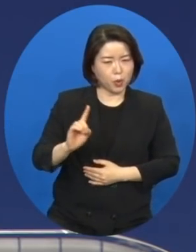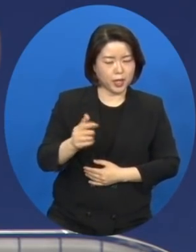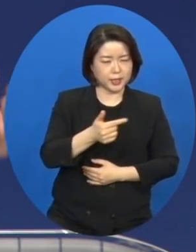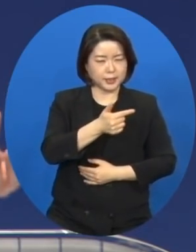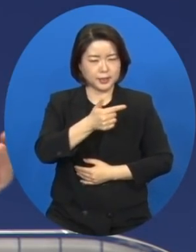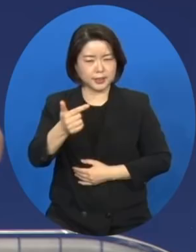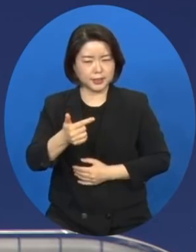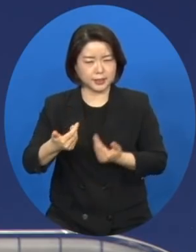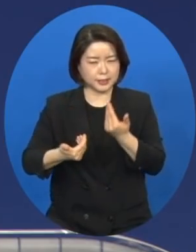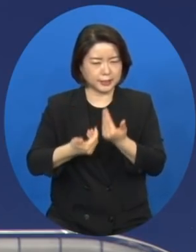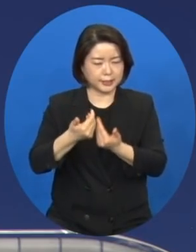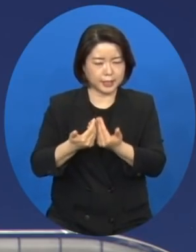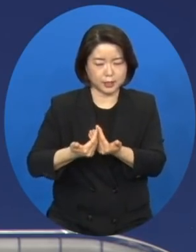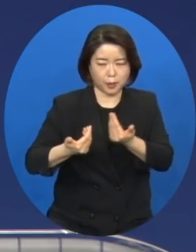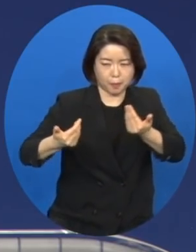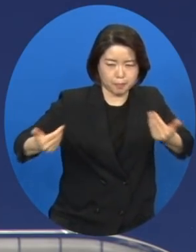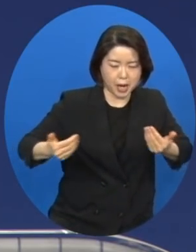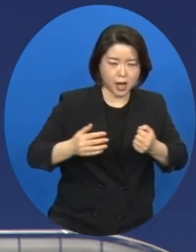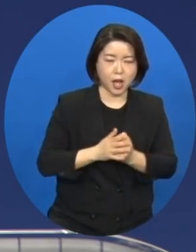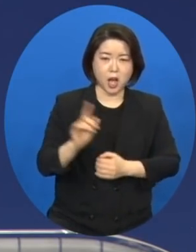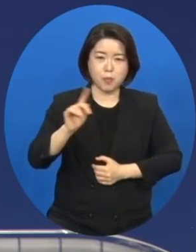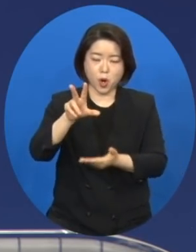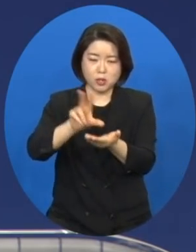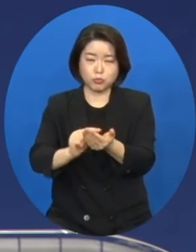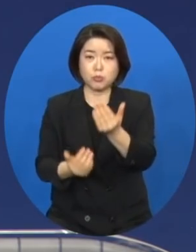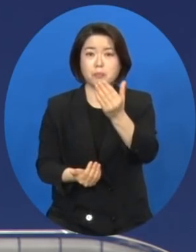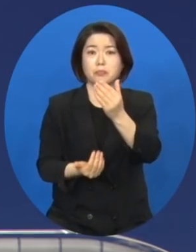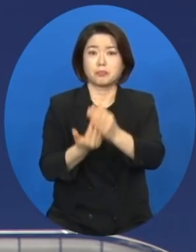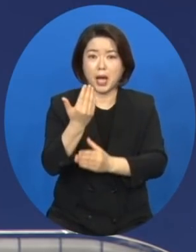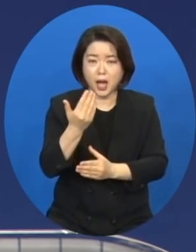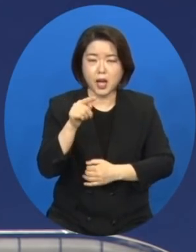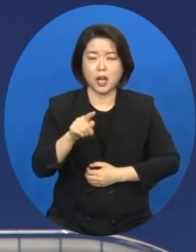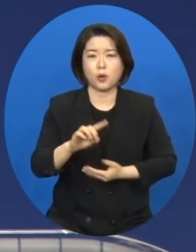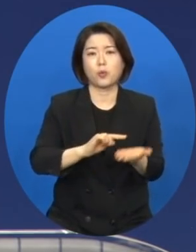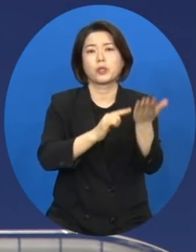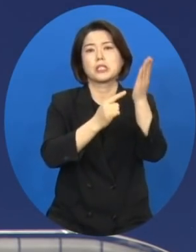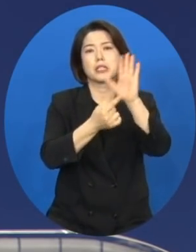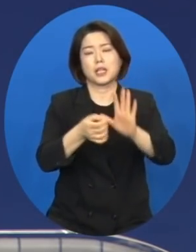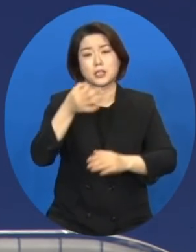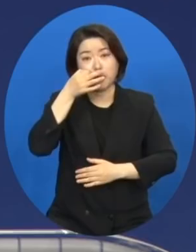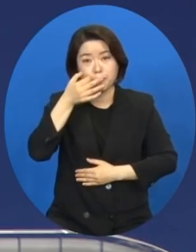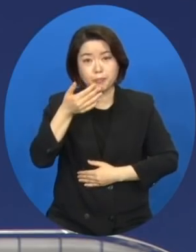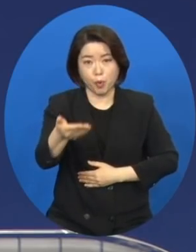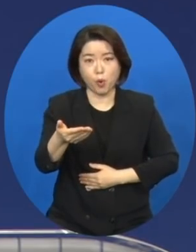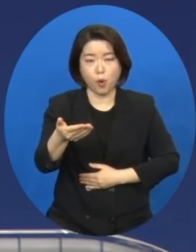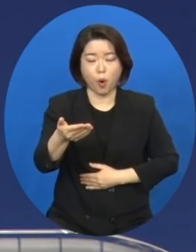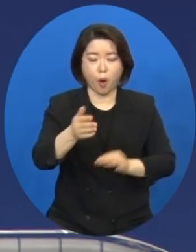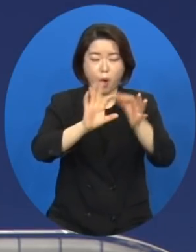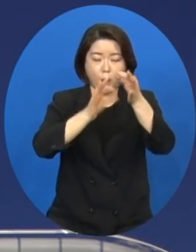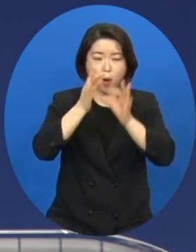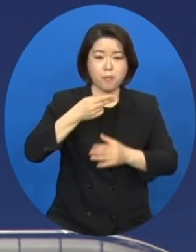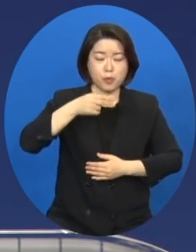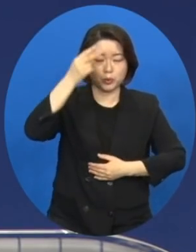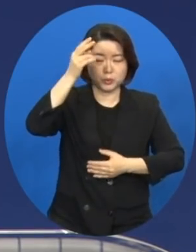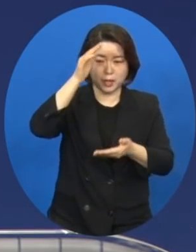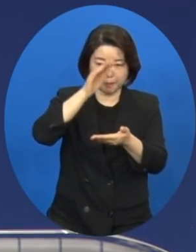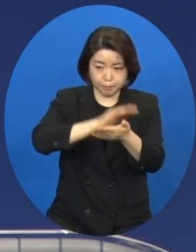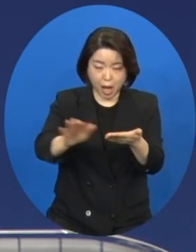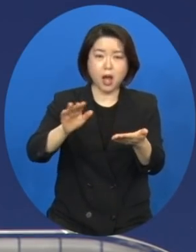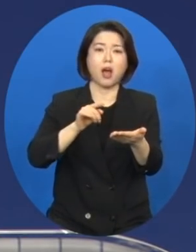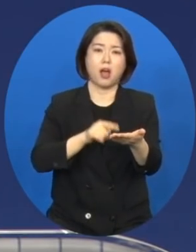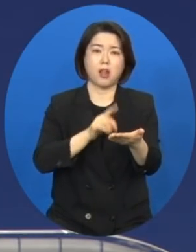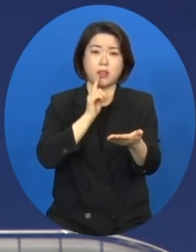커다란 간격이 있거나 뭔가 지금 문제가 있다는 것을 상징적으로 보여주는 것이 포도주가 떨어졌다라는